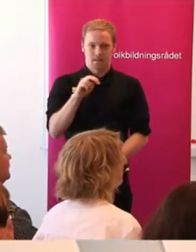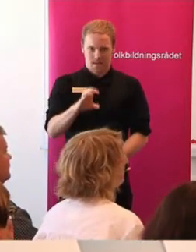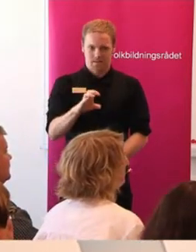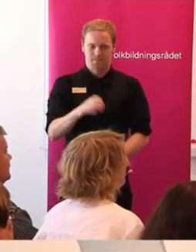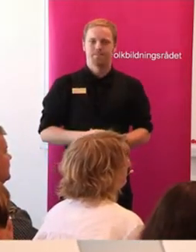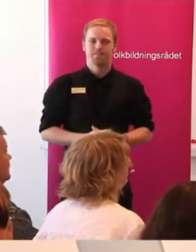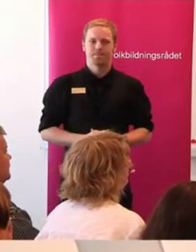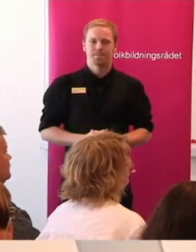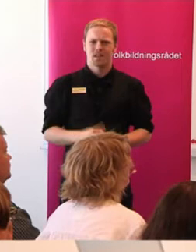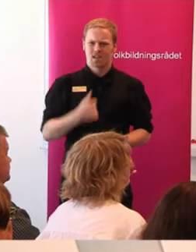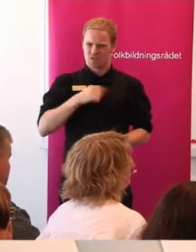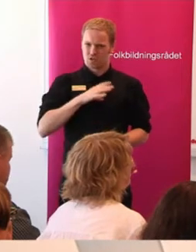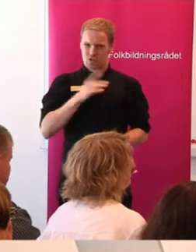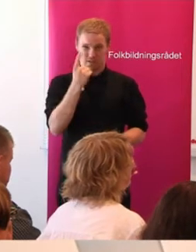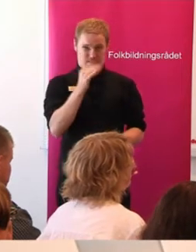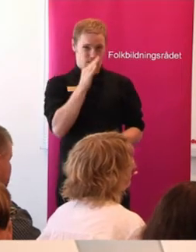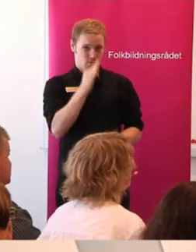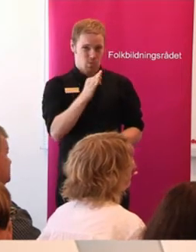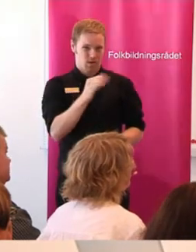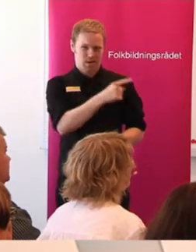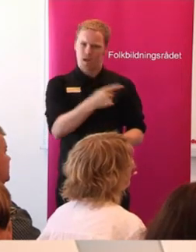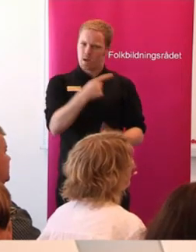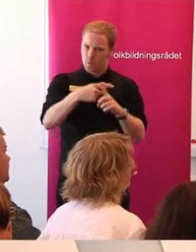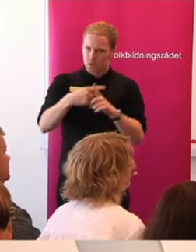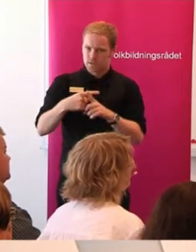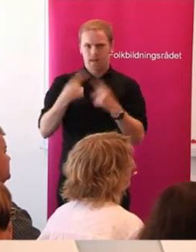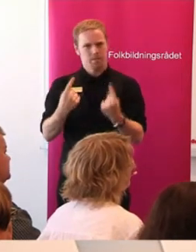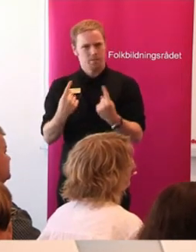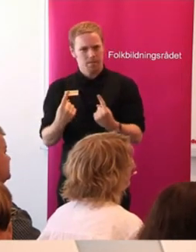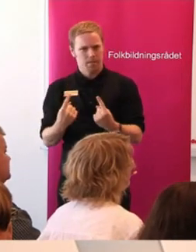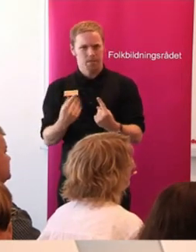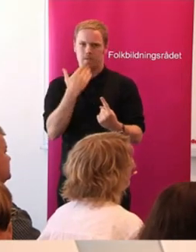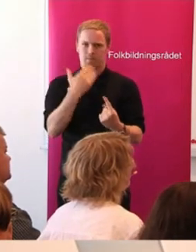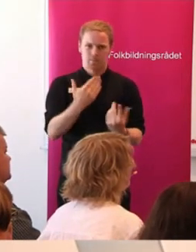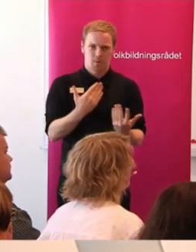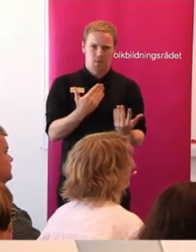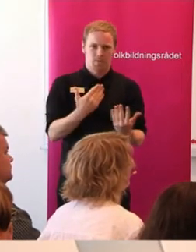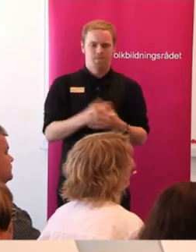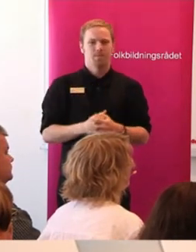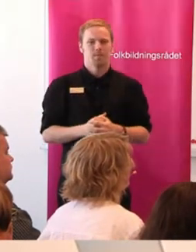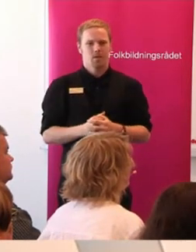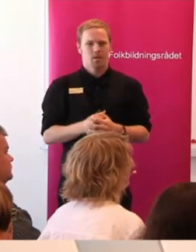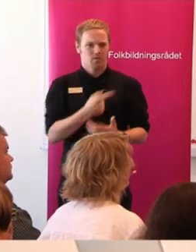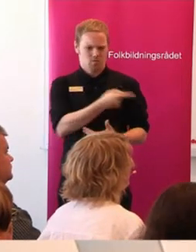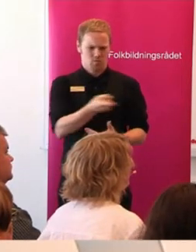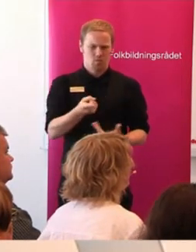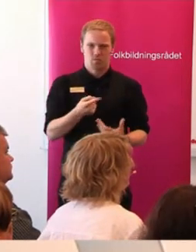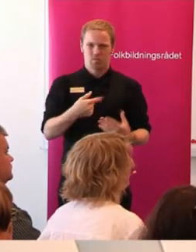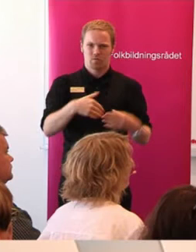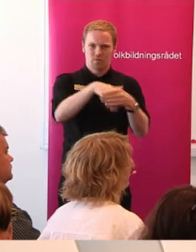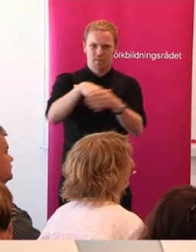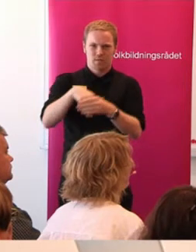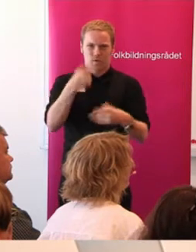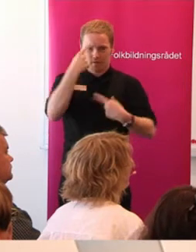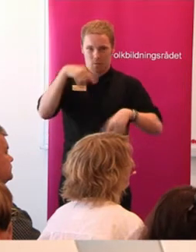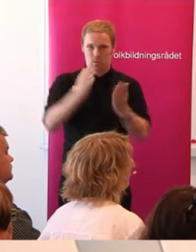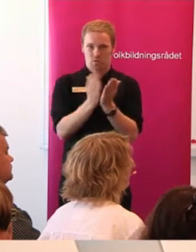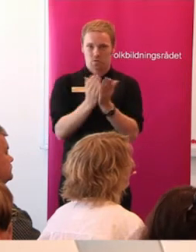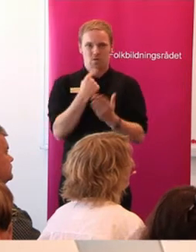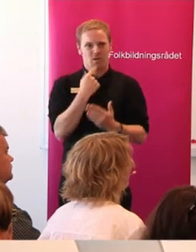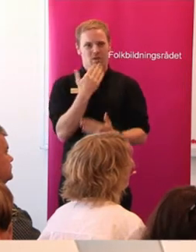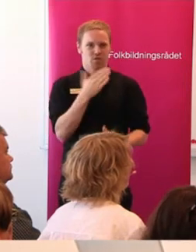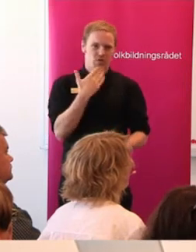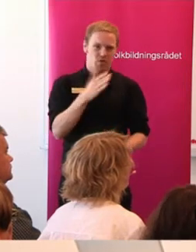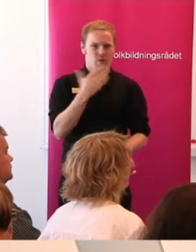en fråga när jag lyssnar på det. Det är jättepositivt, det är fantastiskt gensvar för de som går på folkhögskolorna. Finns det någonting som ni kan göra